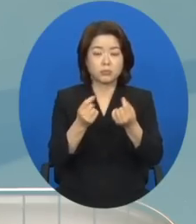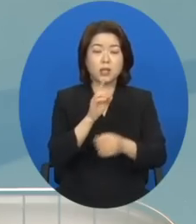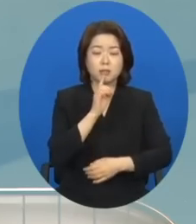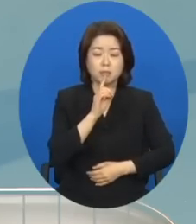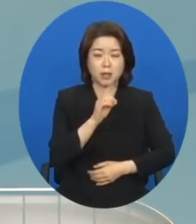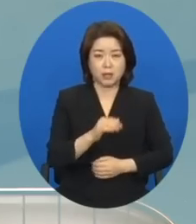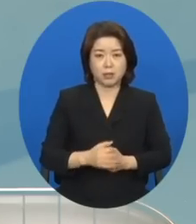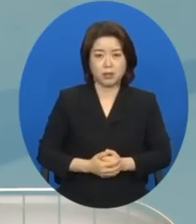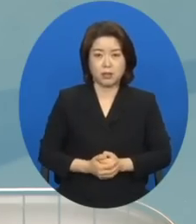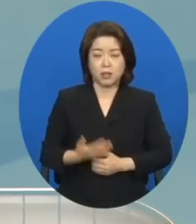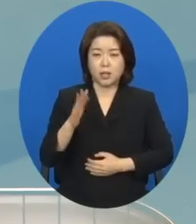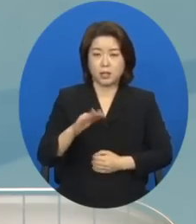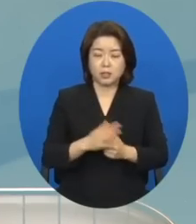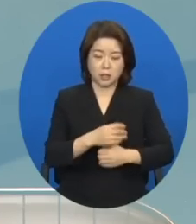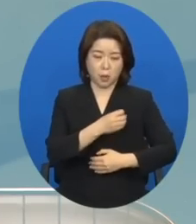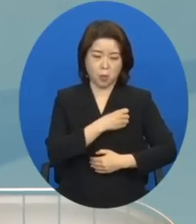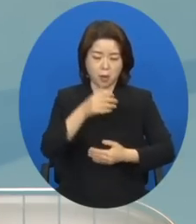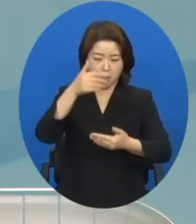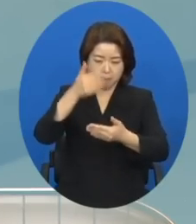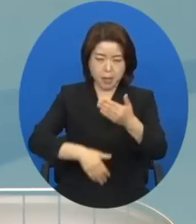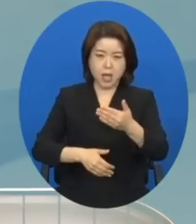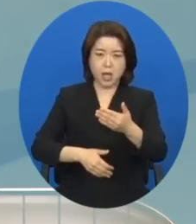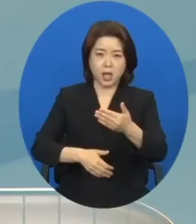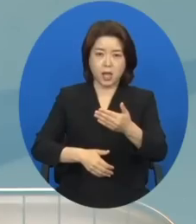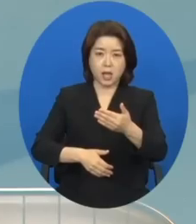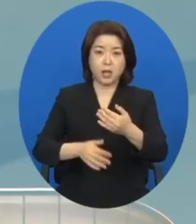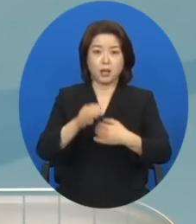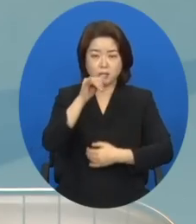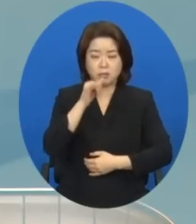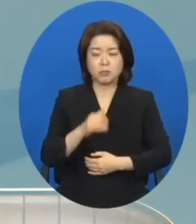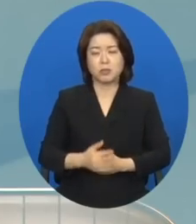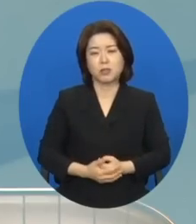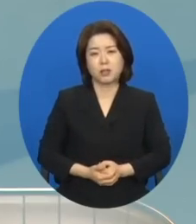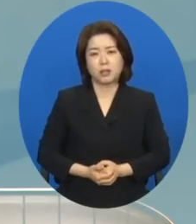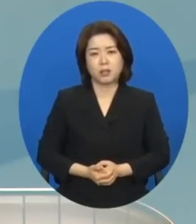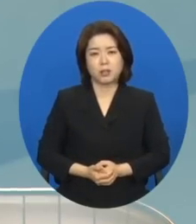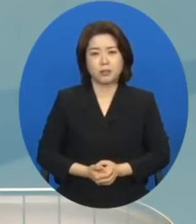이야기입니다. 그래서 회원 자격에서 제외를 시킨 거예요.